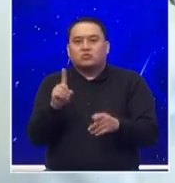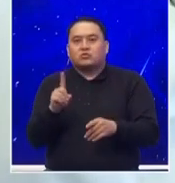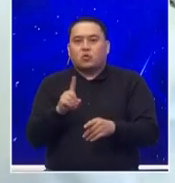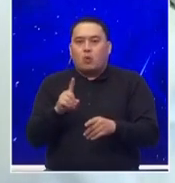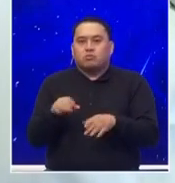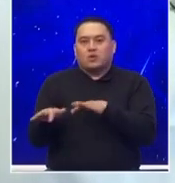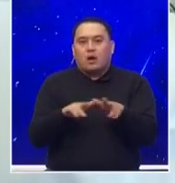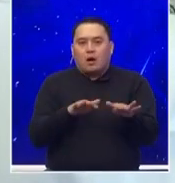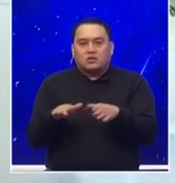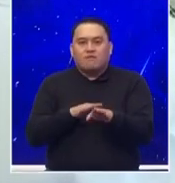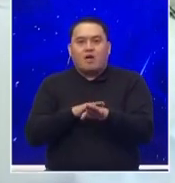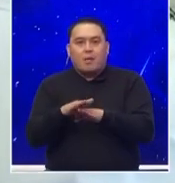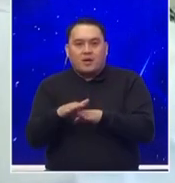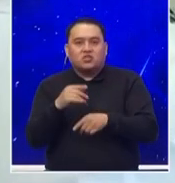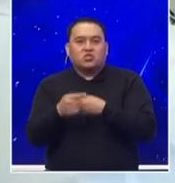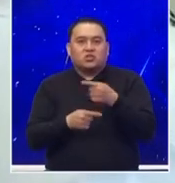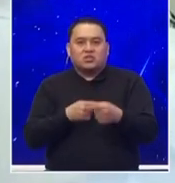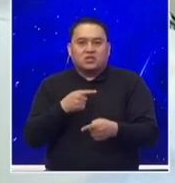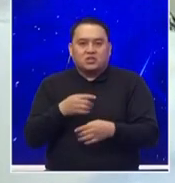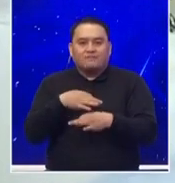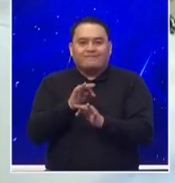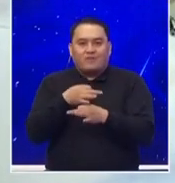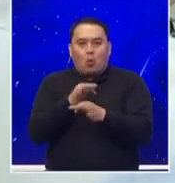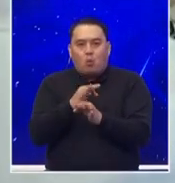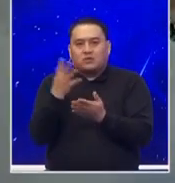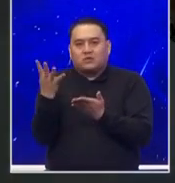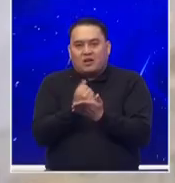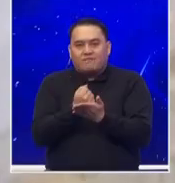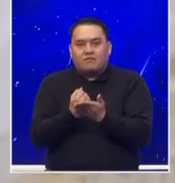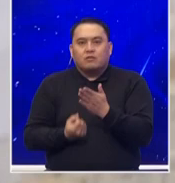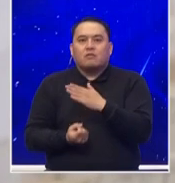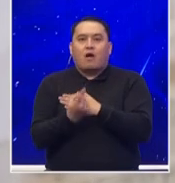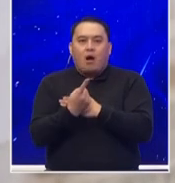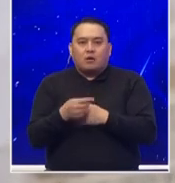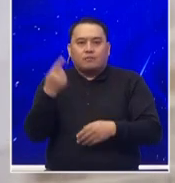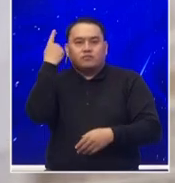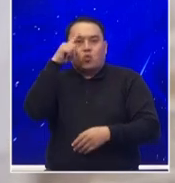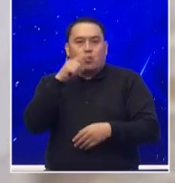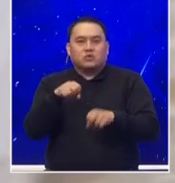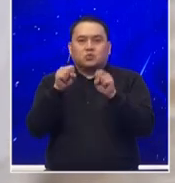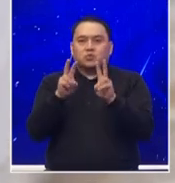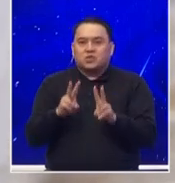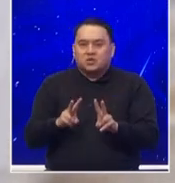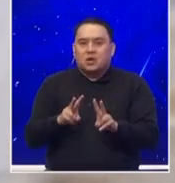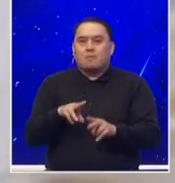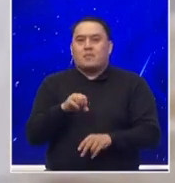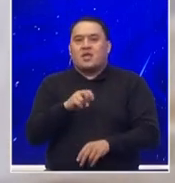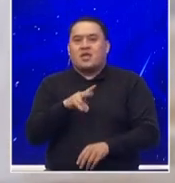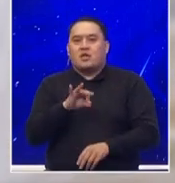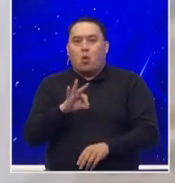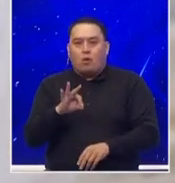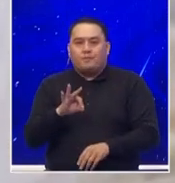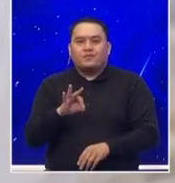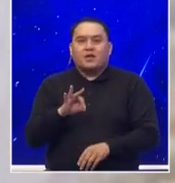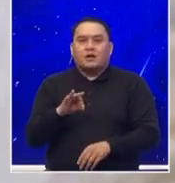отмечается, процесс осуществляется через микросхему обнаружения возбудителей, разработанную специально для биосенсора.